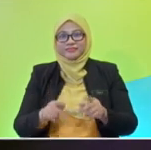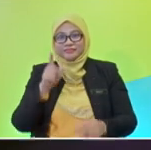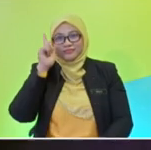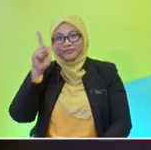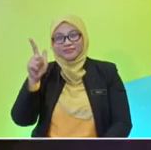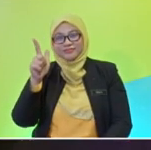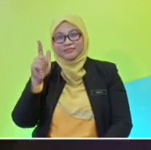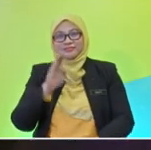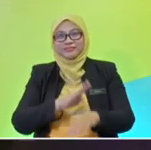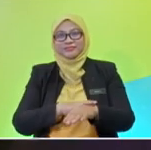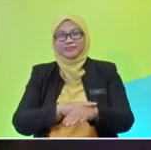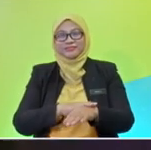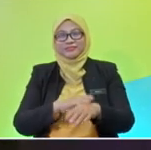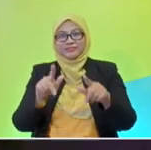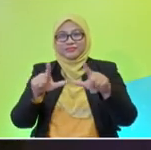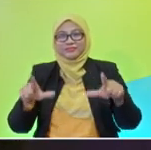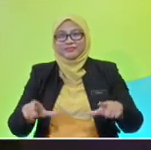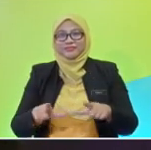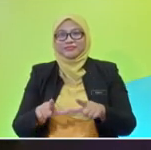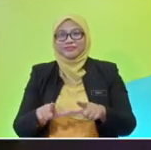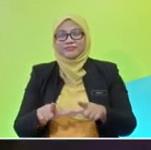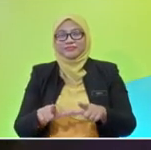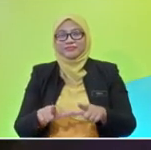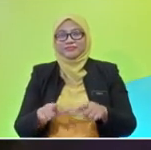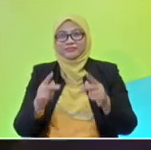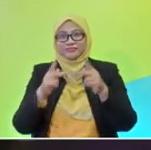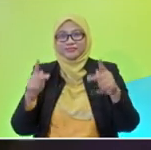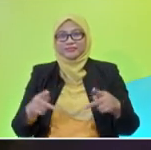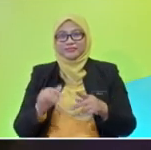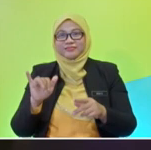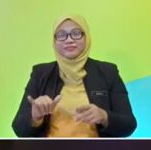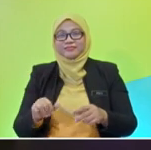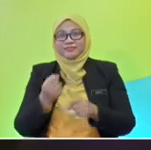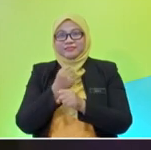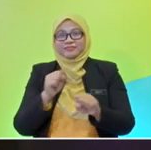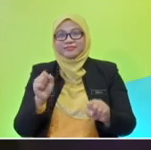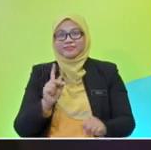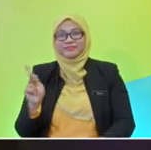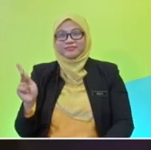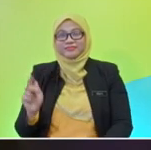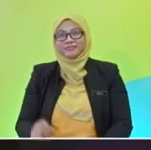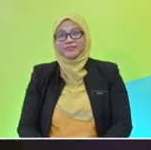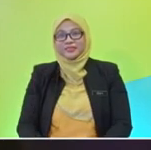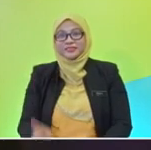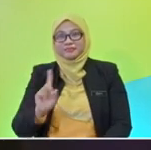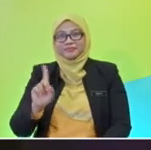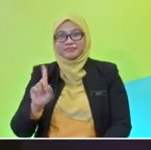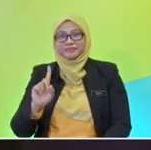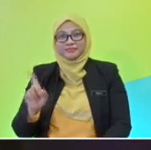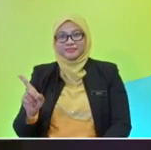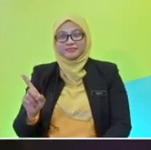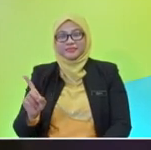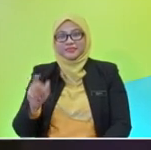kalau kita lihat kepada peta yang saya sediakan ini adalah di mana ya lokasi-lokasi Kerajaan Melayu awal ini terbentuk